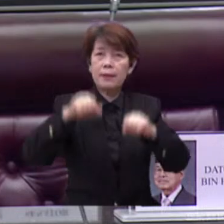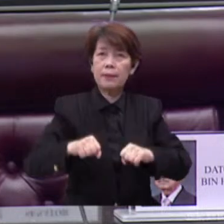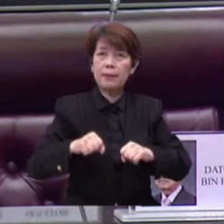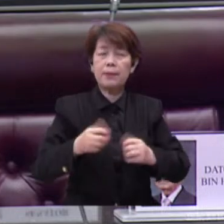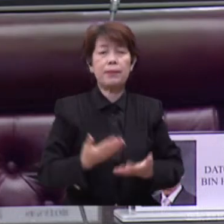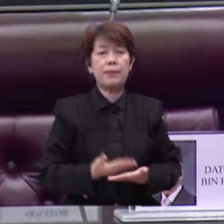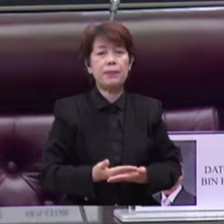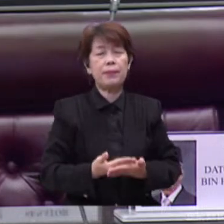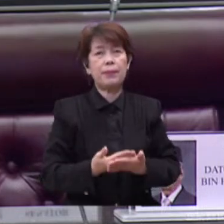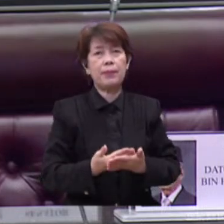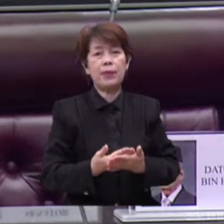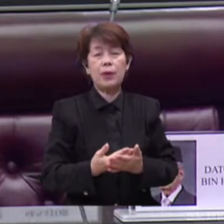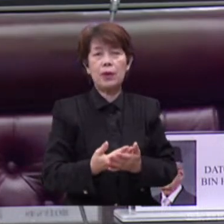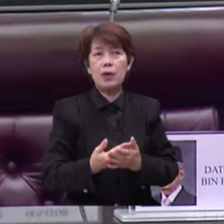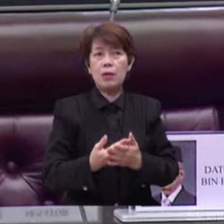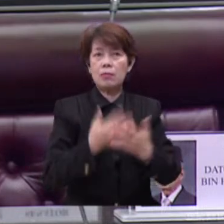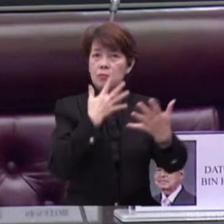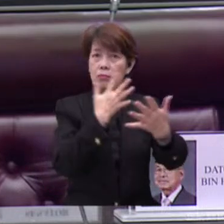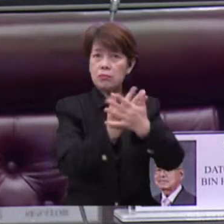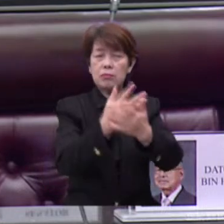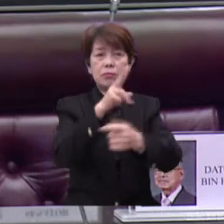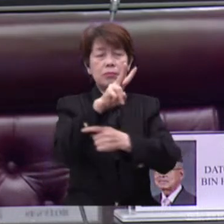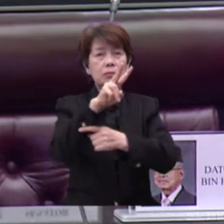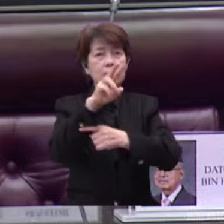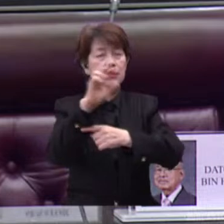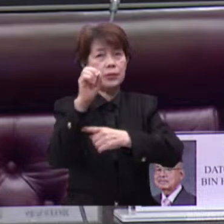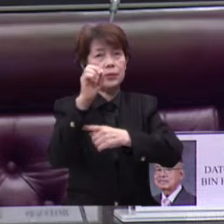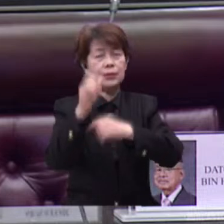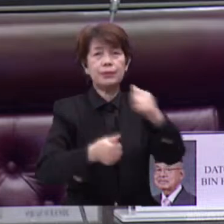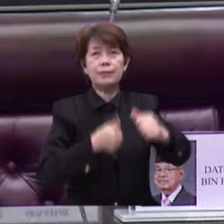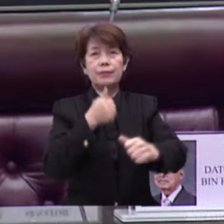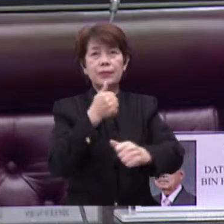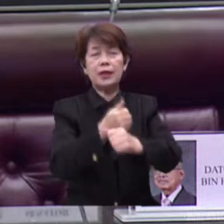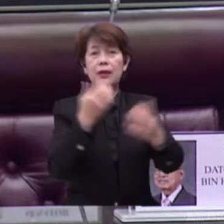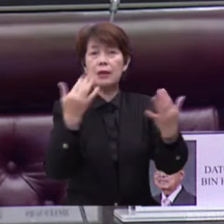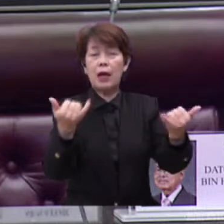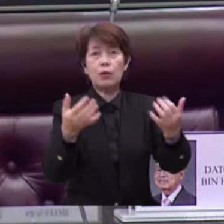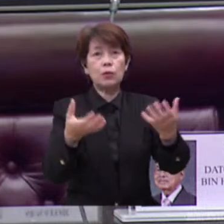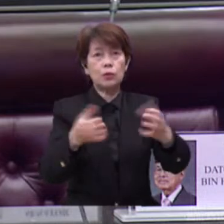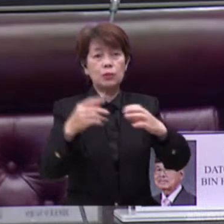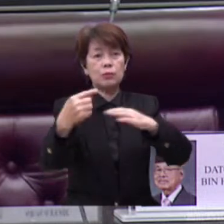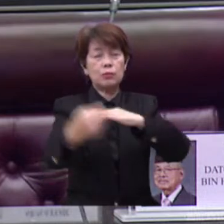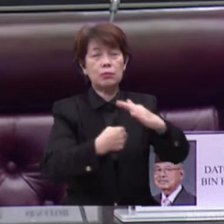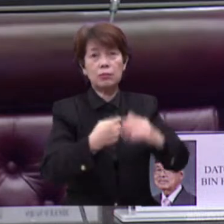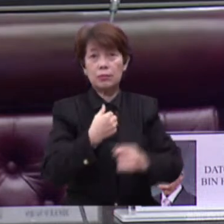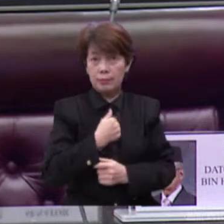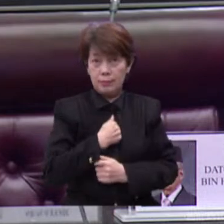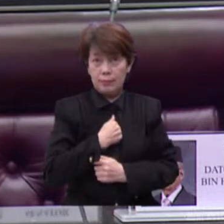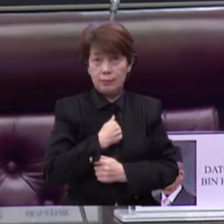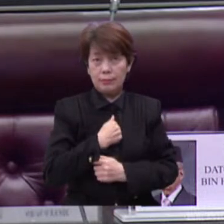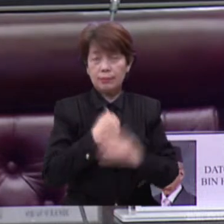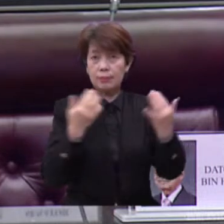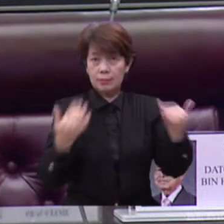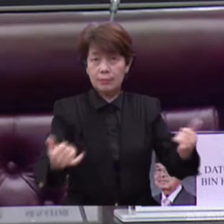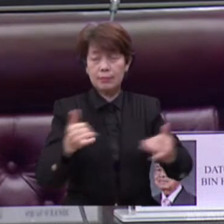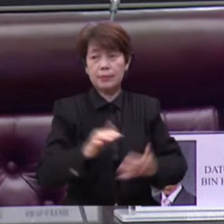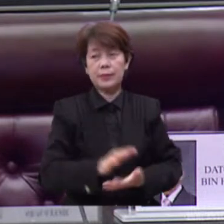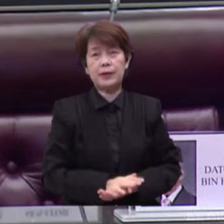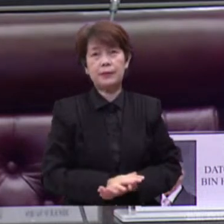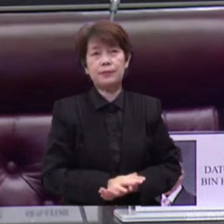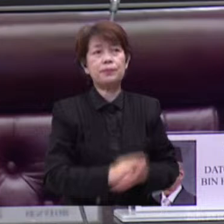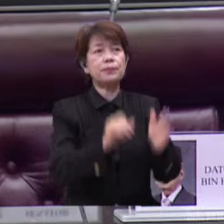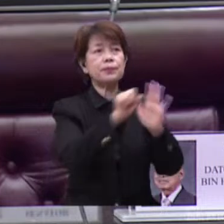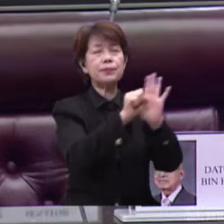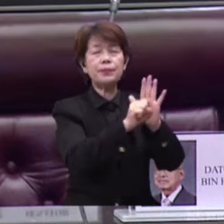adalah 20 tahun kemudian menggantikan section 306 dengan 3 dengan